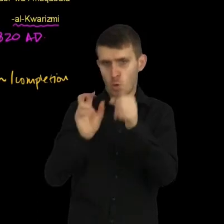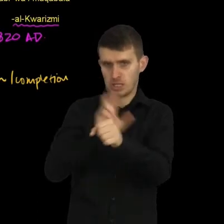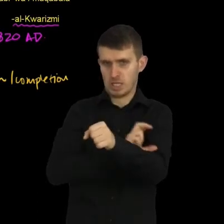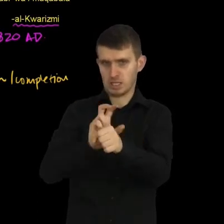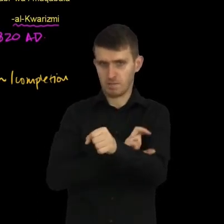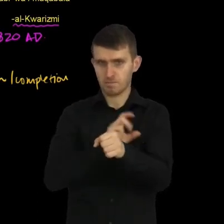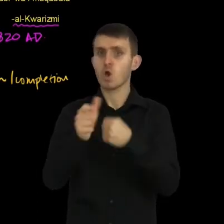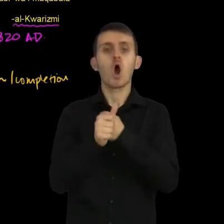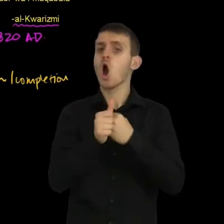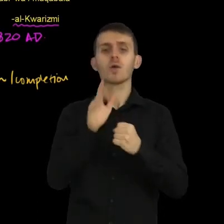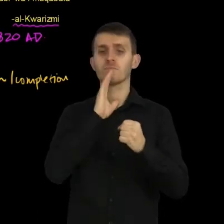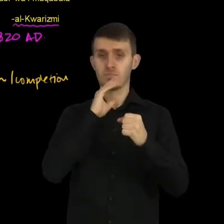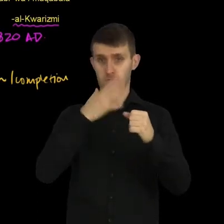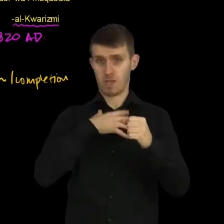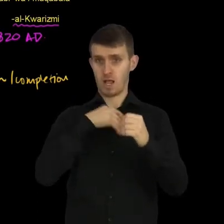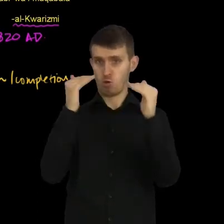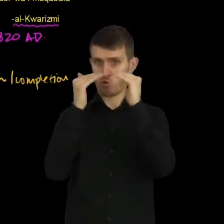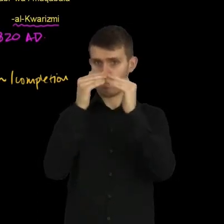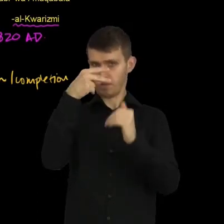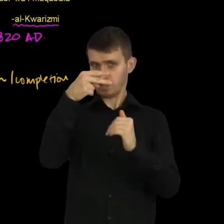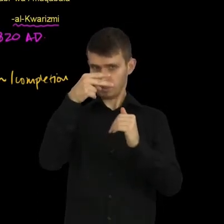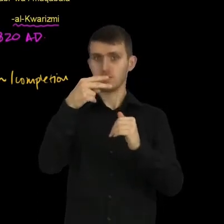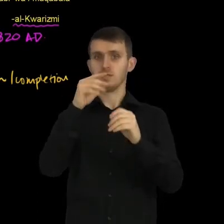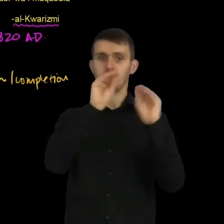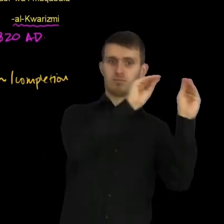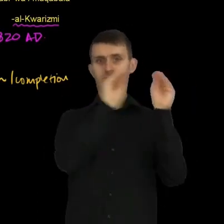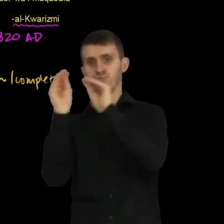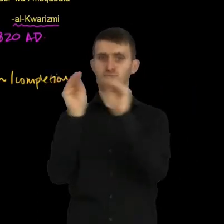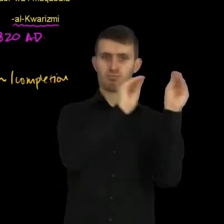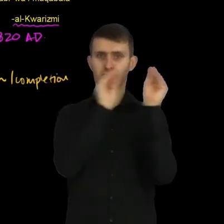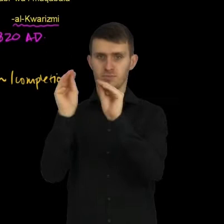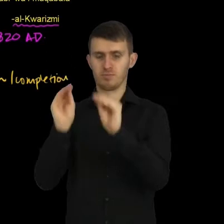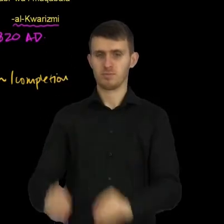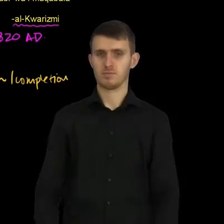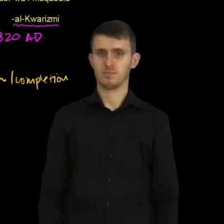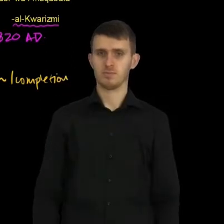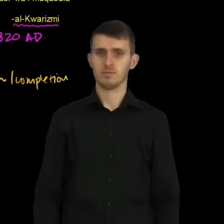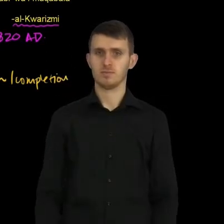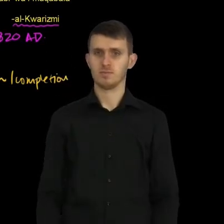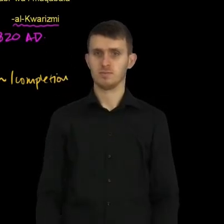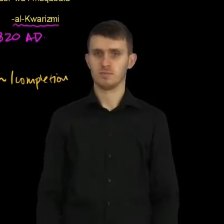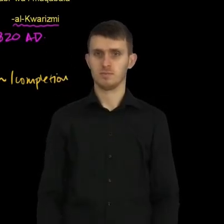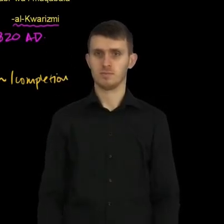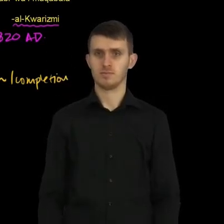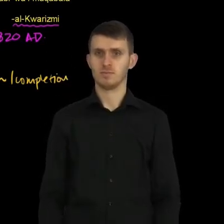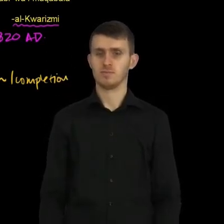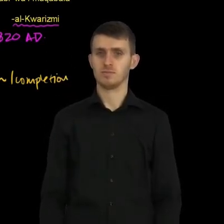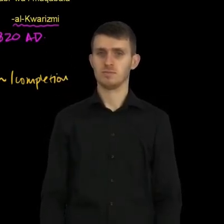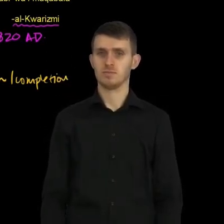w jego księdze uzupełnianie to konkretna technika przenoszenie czegoś z jednej strony równania na drugą